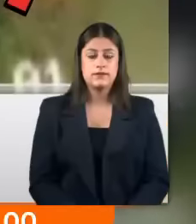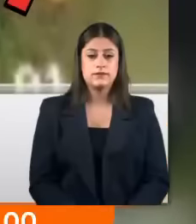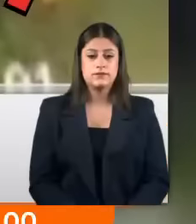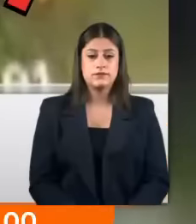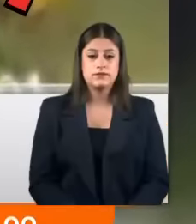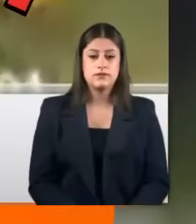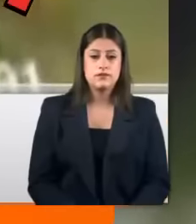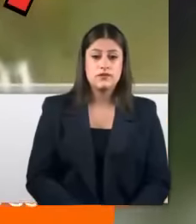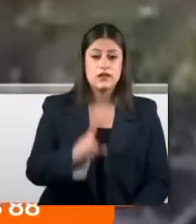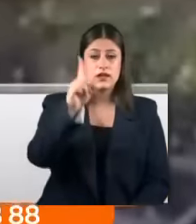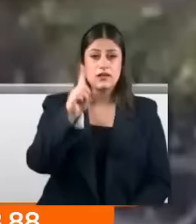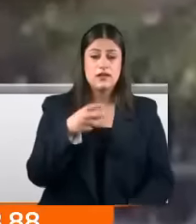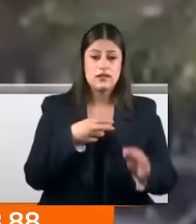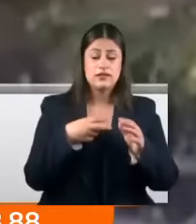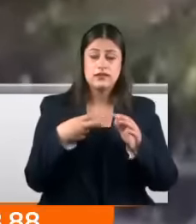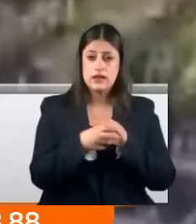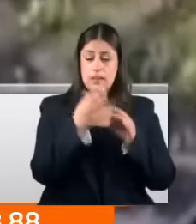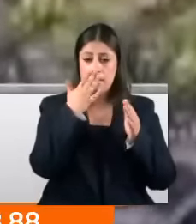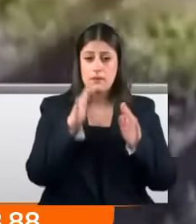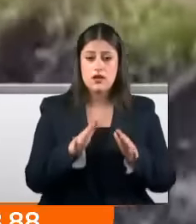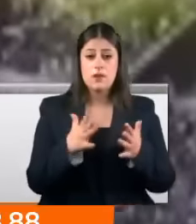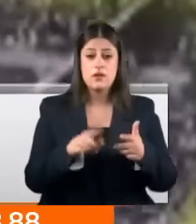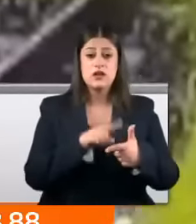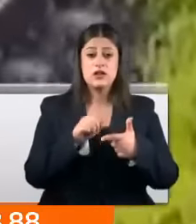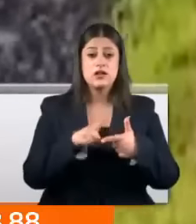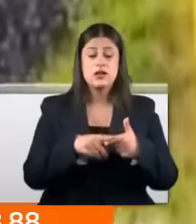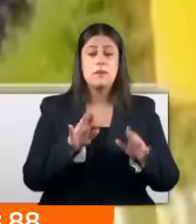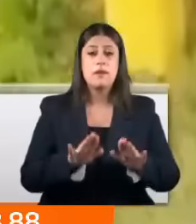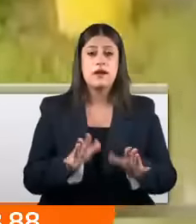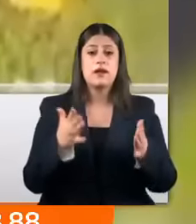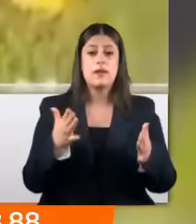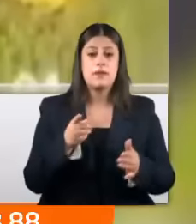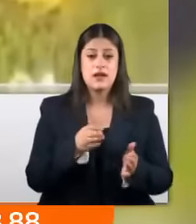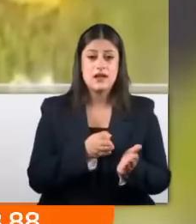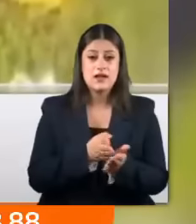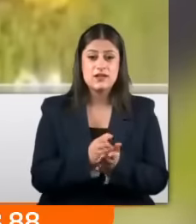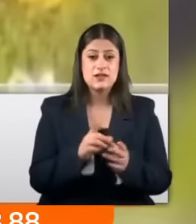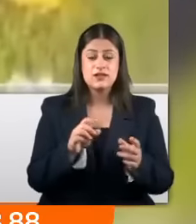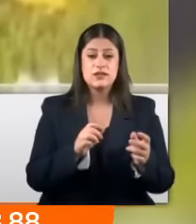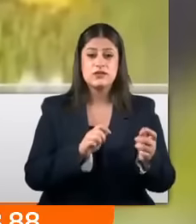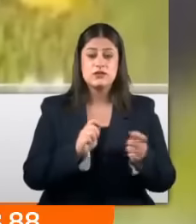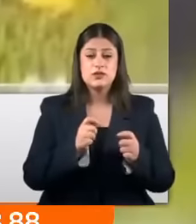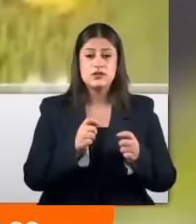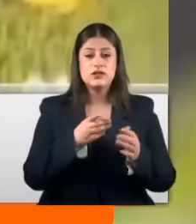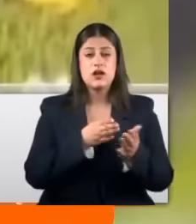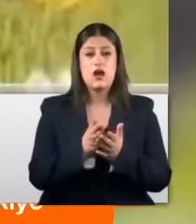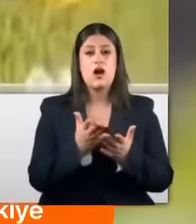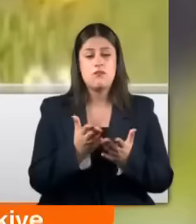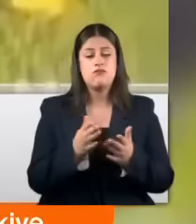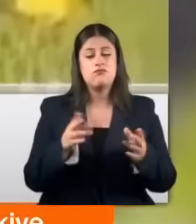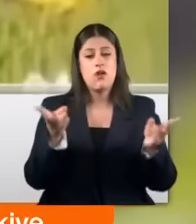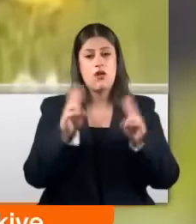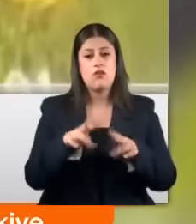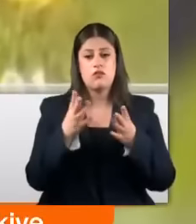İlk treni beklemişti halbuki ancak ikinciye sabredemedi. Aradan geçeyim derken tereddüt edince tren değil ama ölüm onu teğet